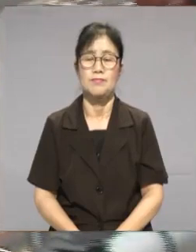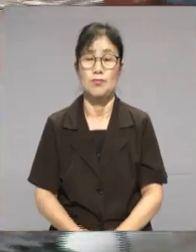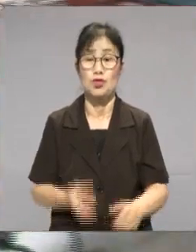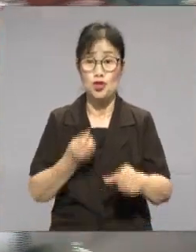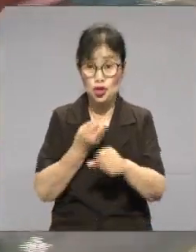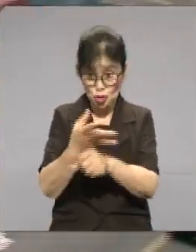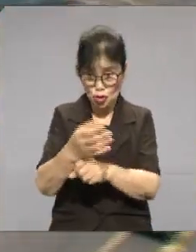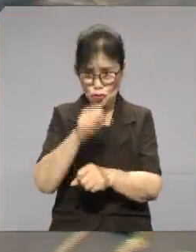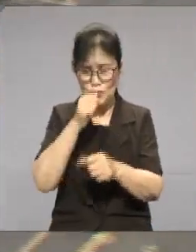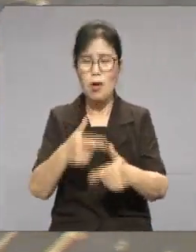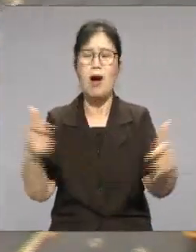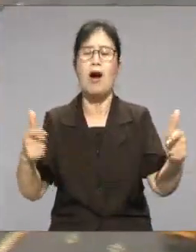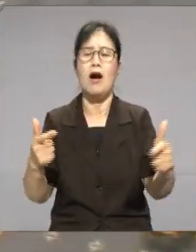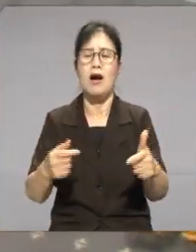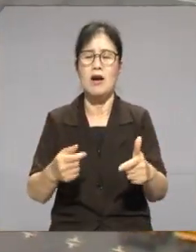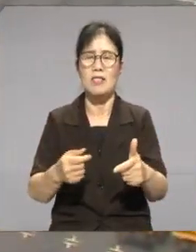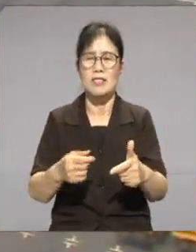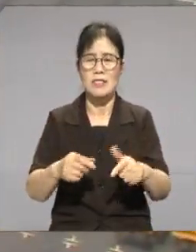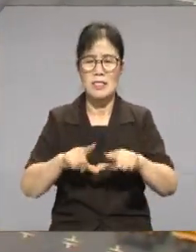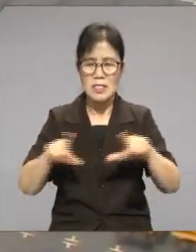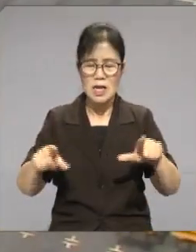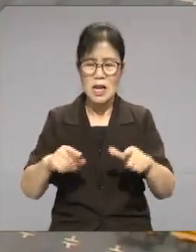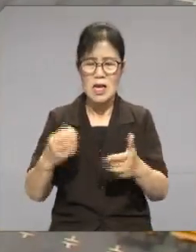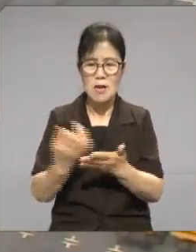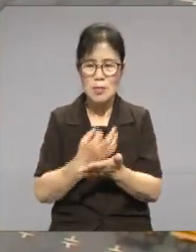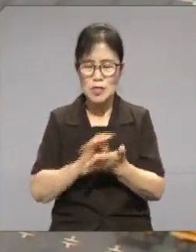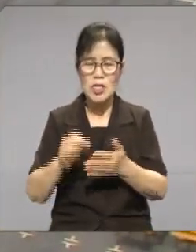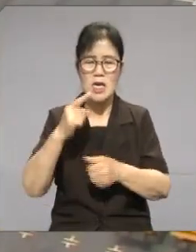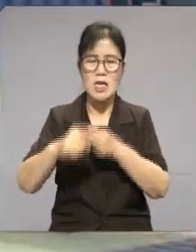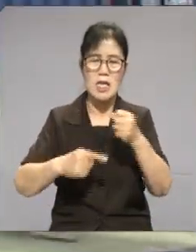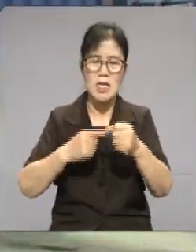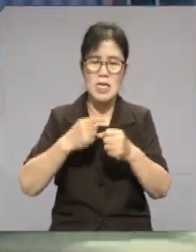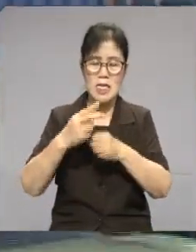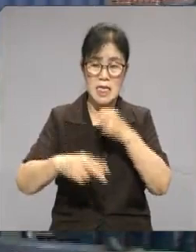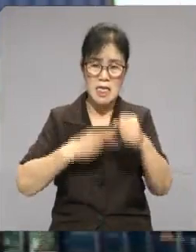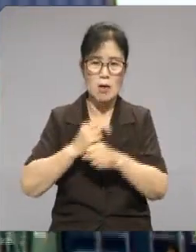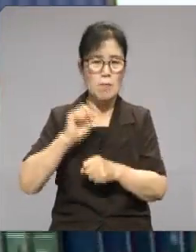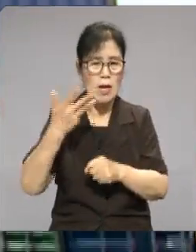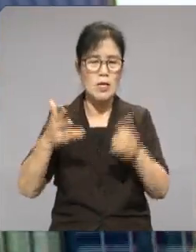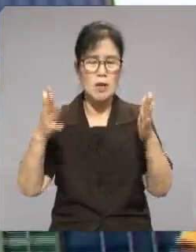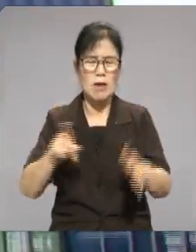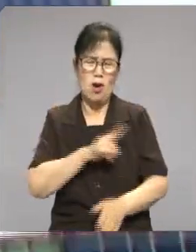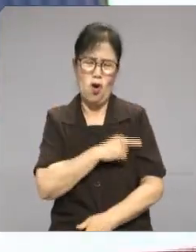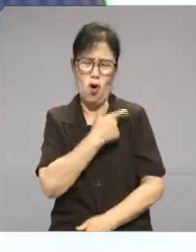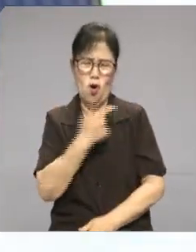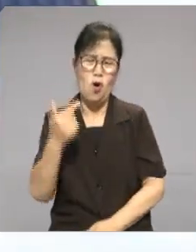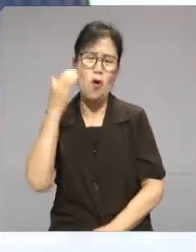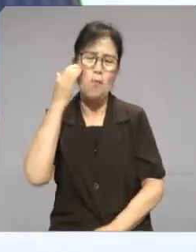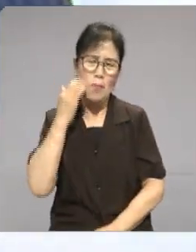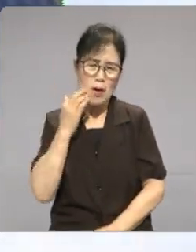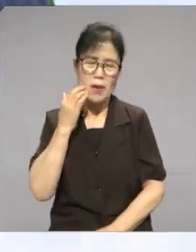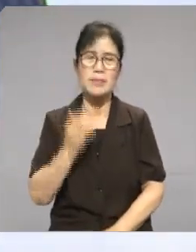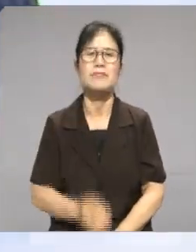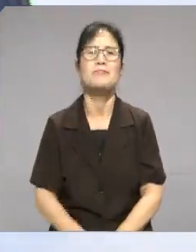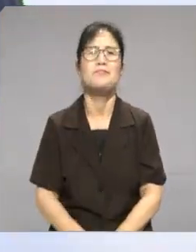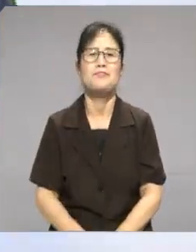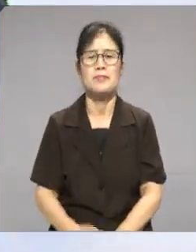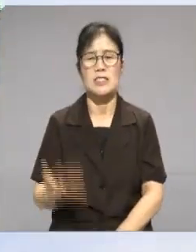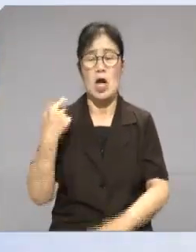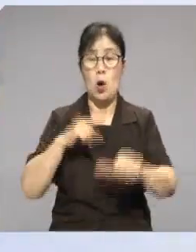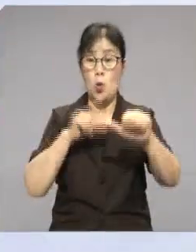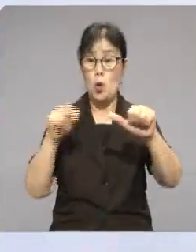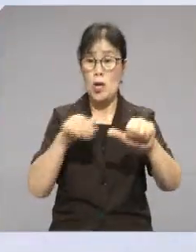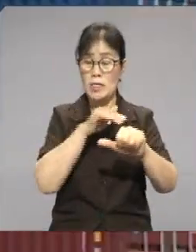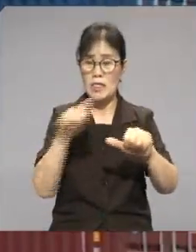수출 호조에 힘입어 우리나라 경상수지가 2년 8개월 만에 최대 규모의 흑자를 기록했습니다. 지난 5월